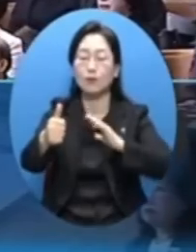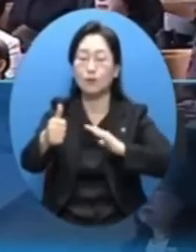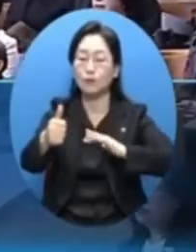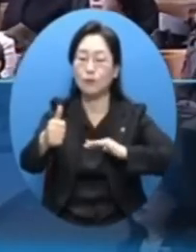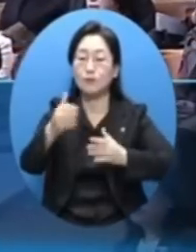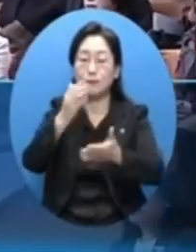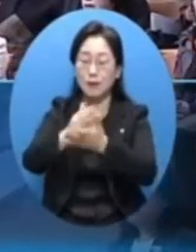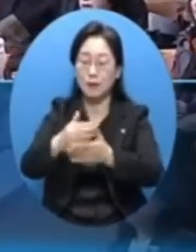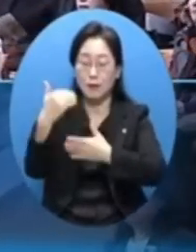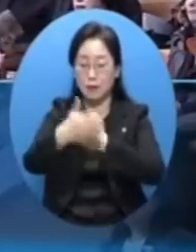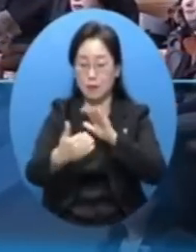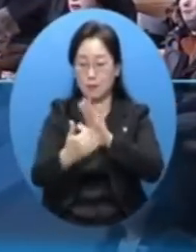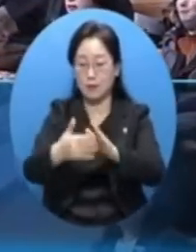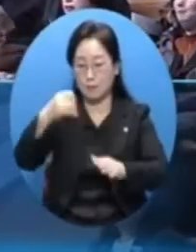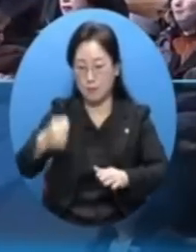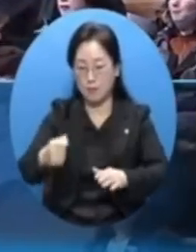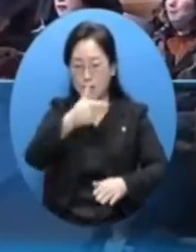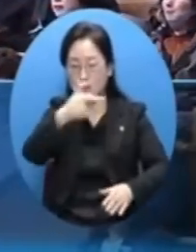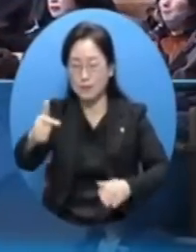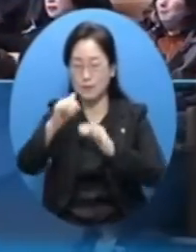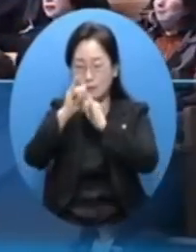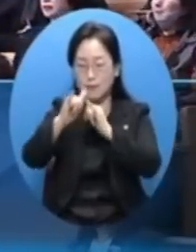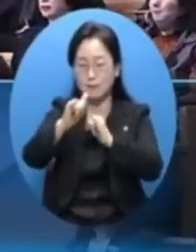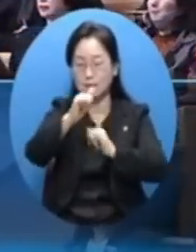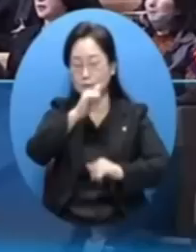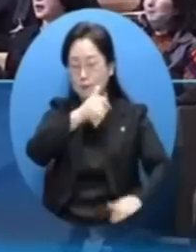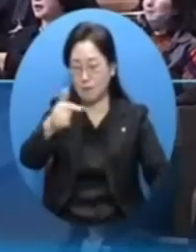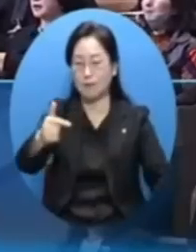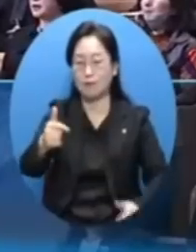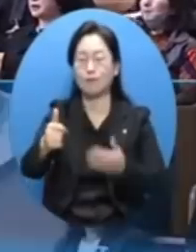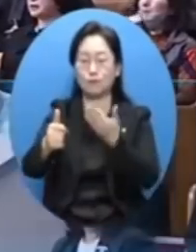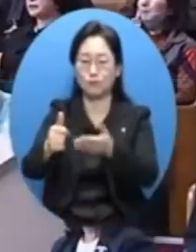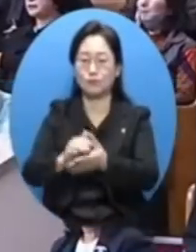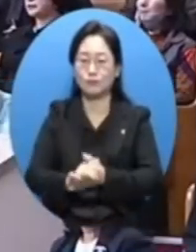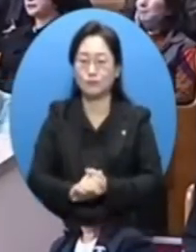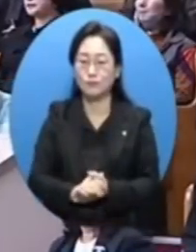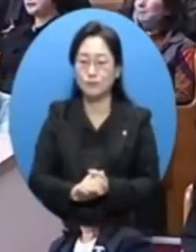내 방패여 너의 지극히 큰 상급이니라.